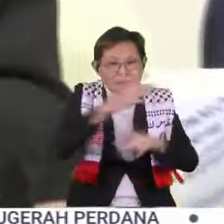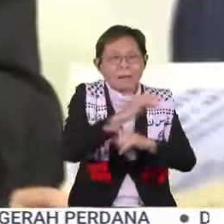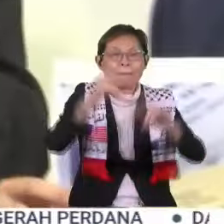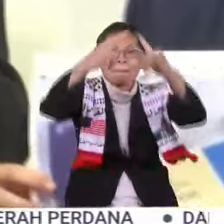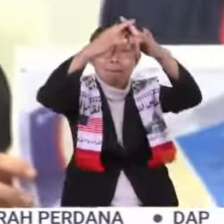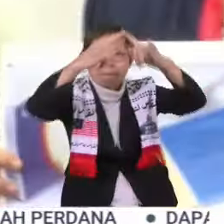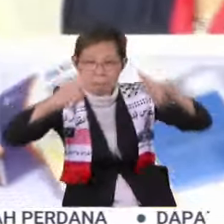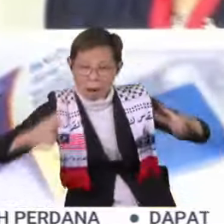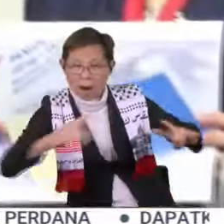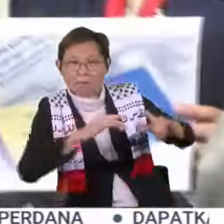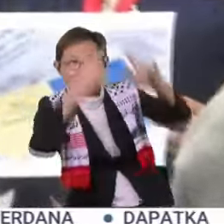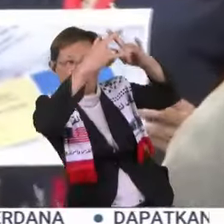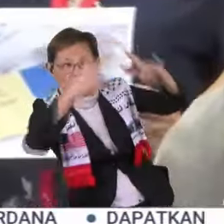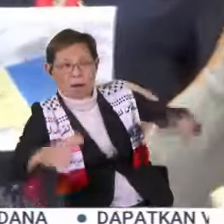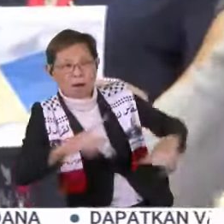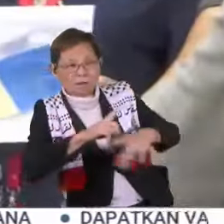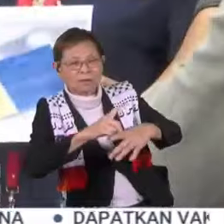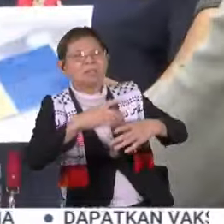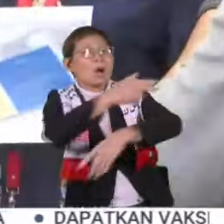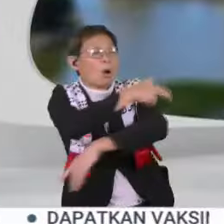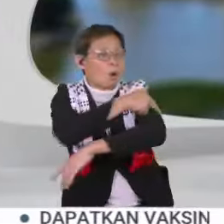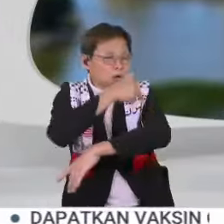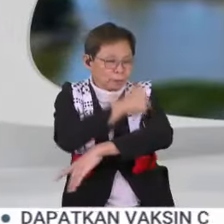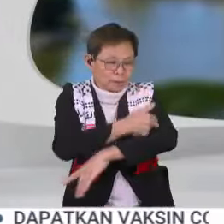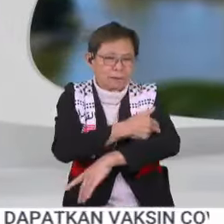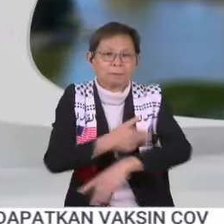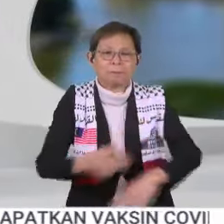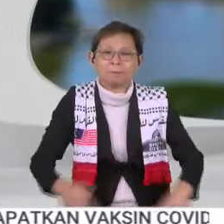di kawasan triage hospital.